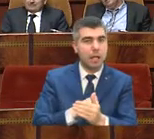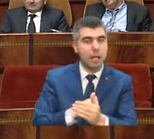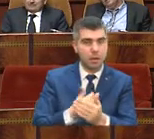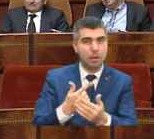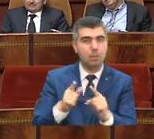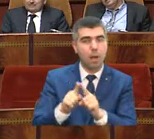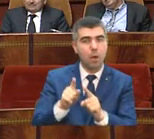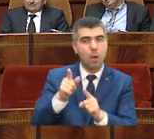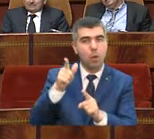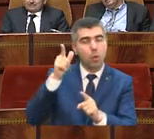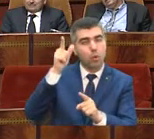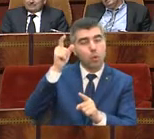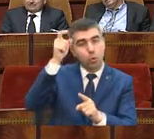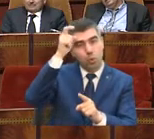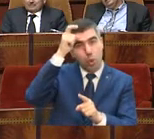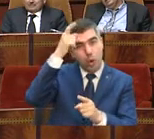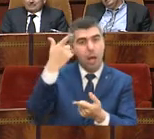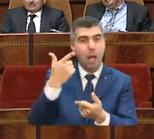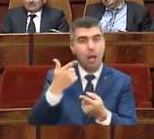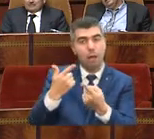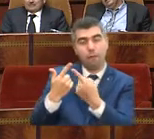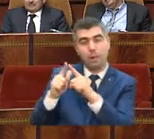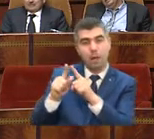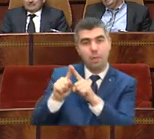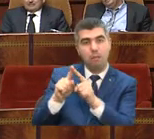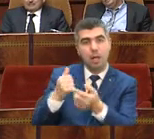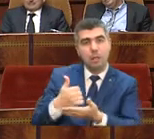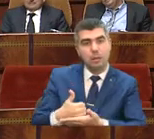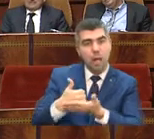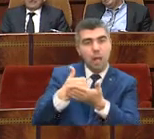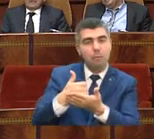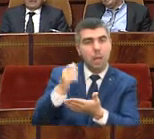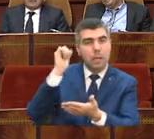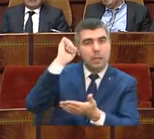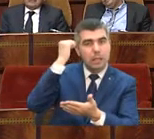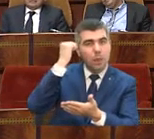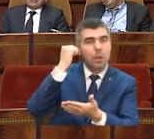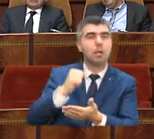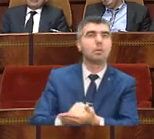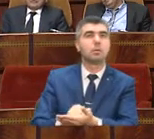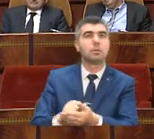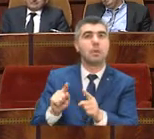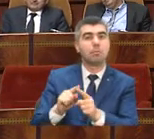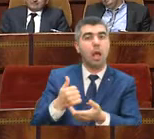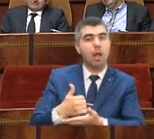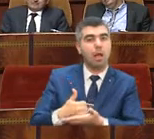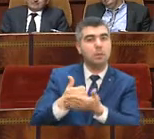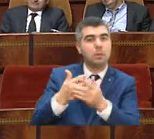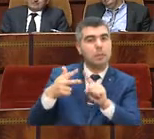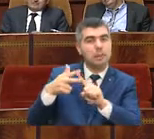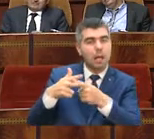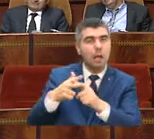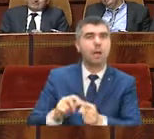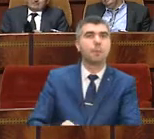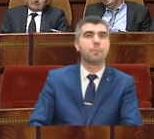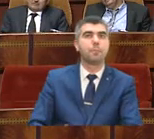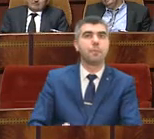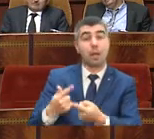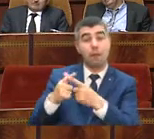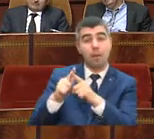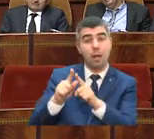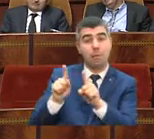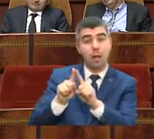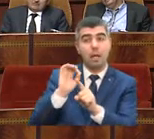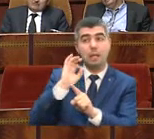حيث 70% من مصاريف التكوين مدعمة من طرف القطاع الصناعي؟ وبهذا بتطبيق هذه الطريقة السيد